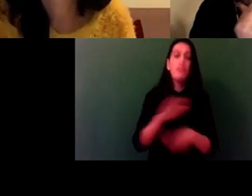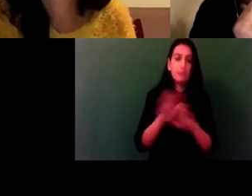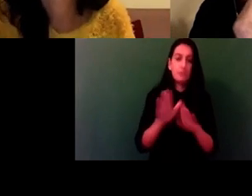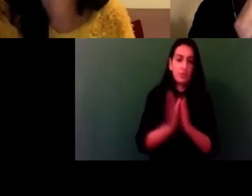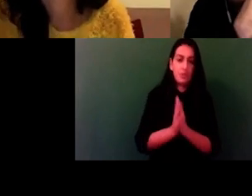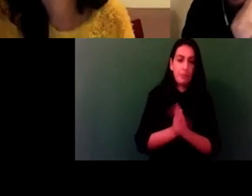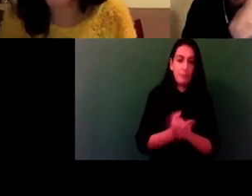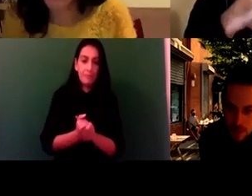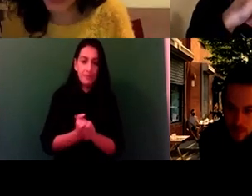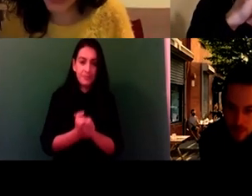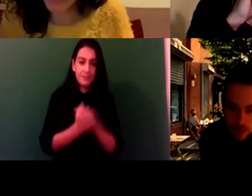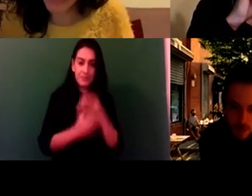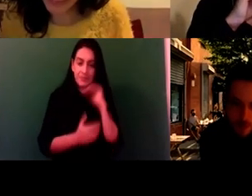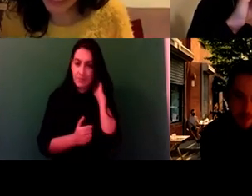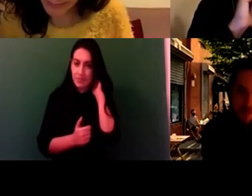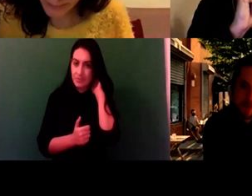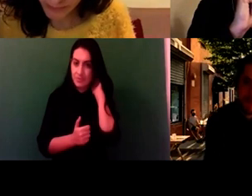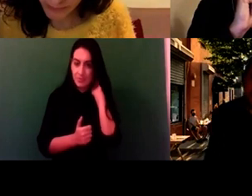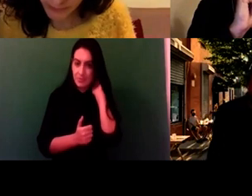Evet,